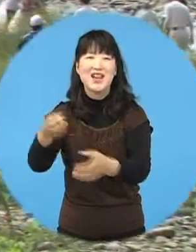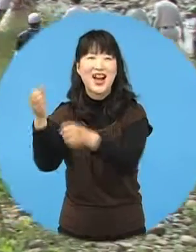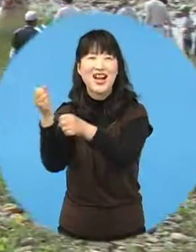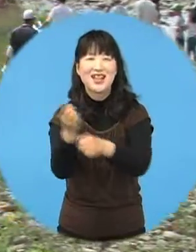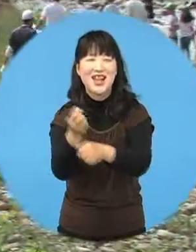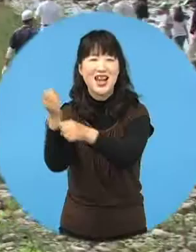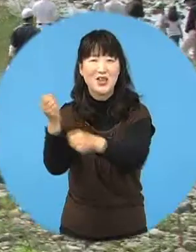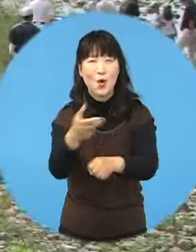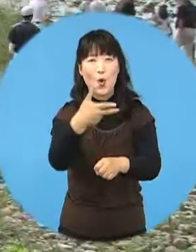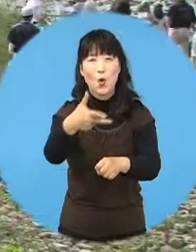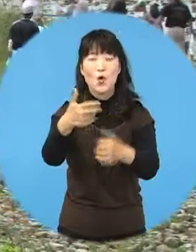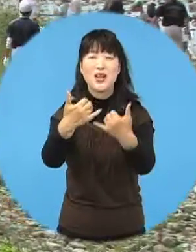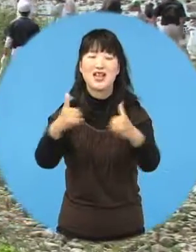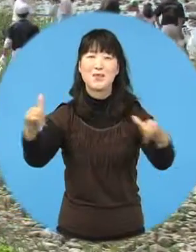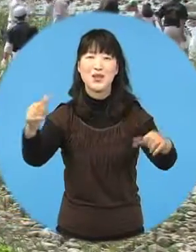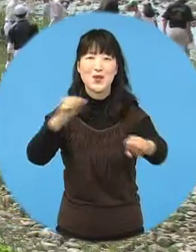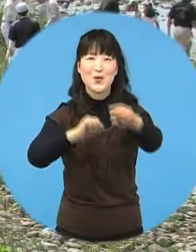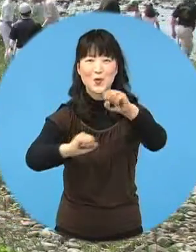が実施されました。